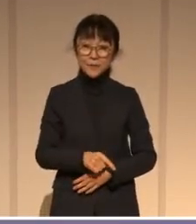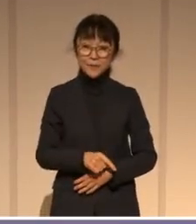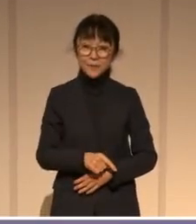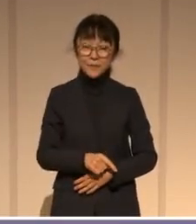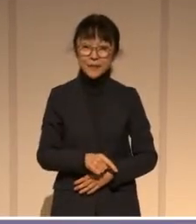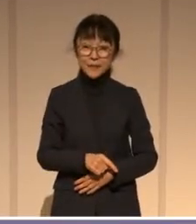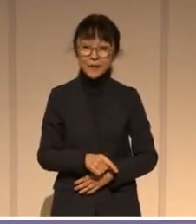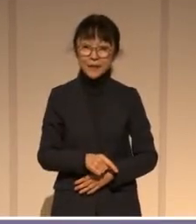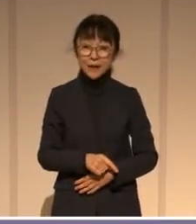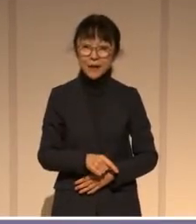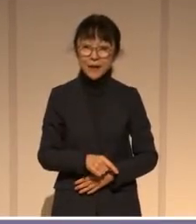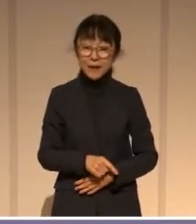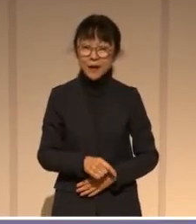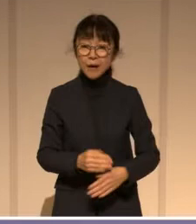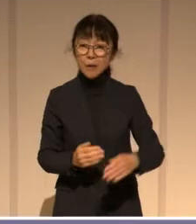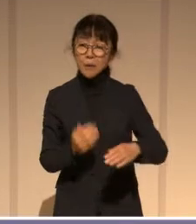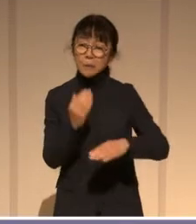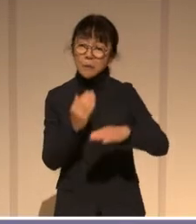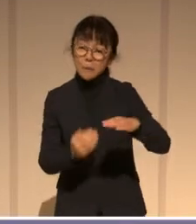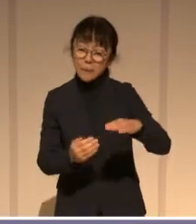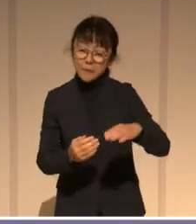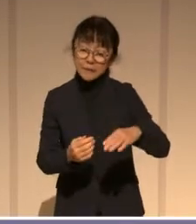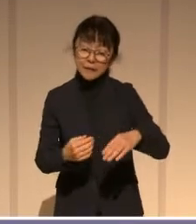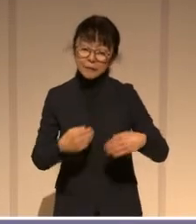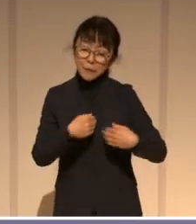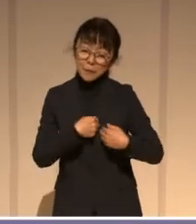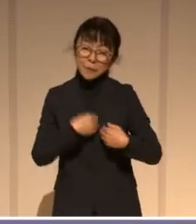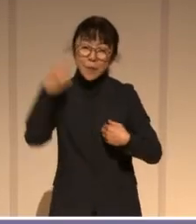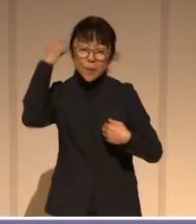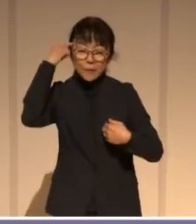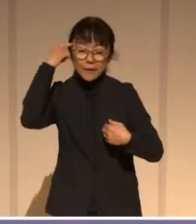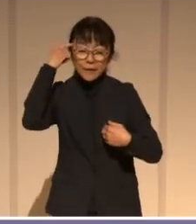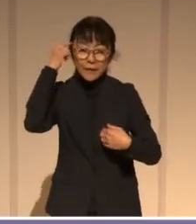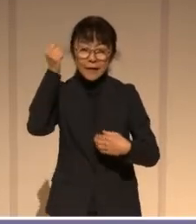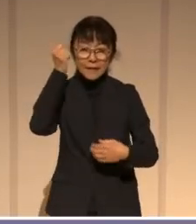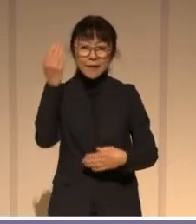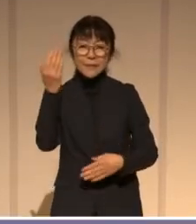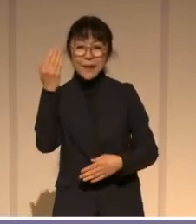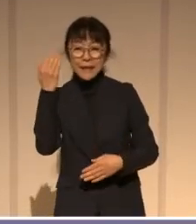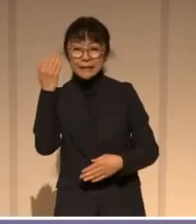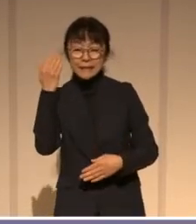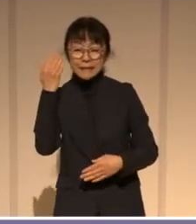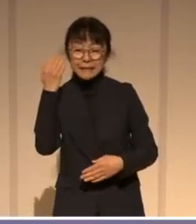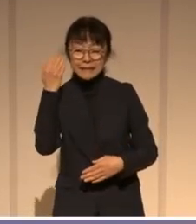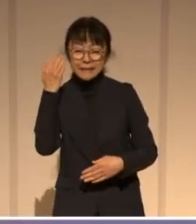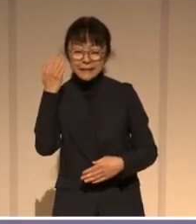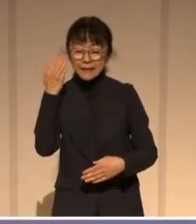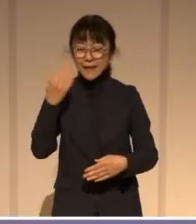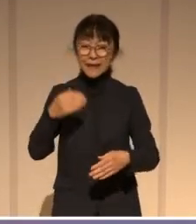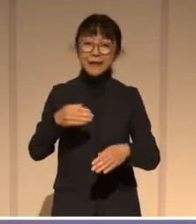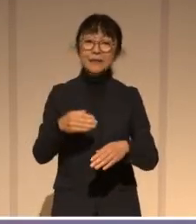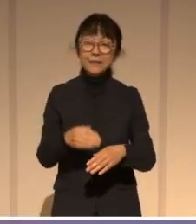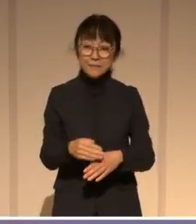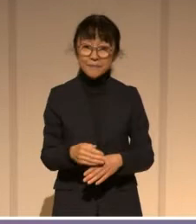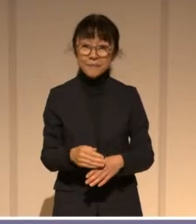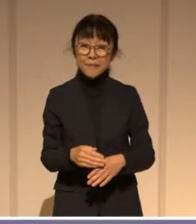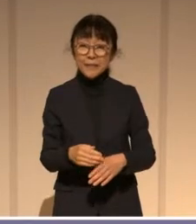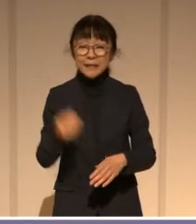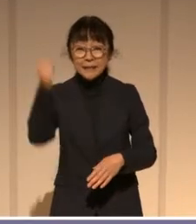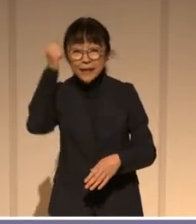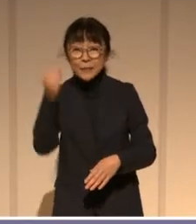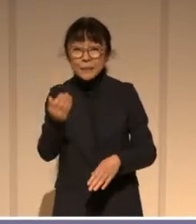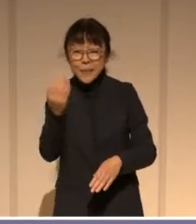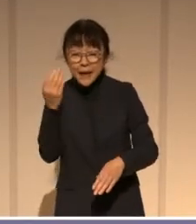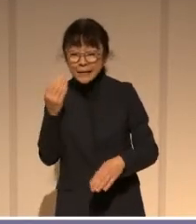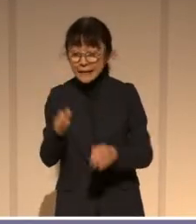とらなかったらショックだと思うからもうあの寝る前にもベッドにもそのまま寝れるような状態にするために寝る前に開けよう